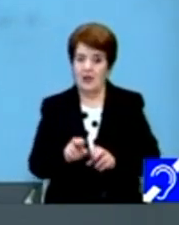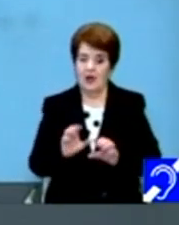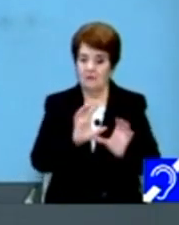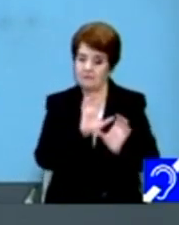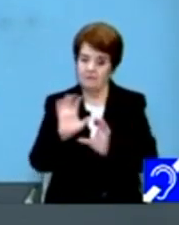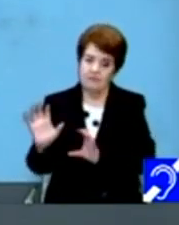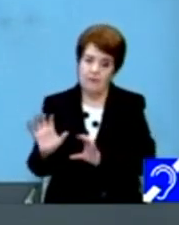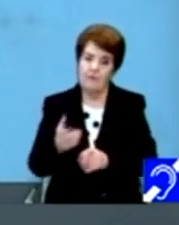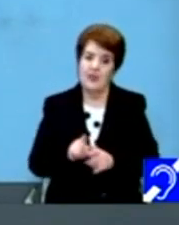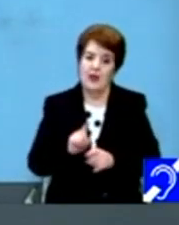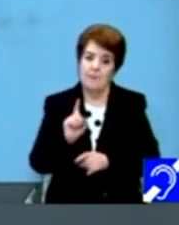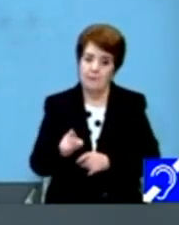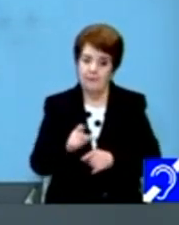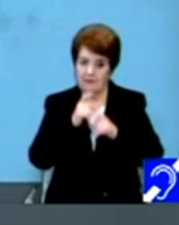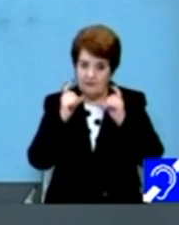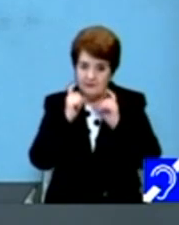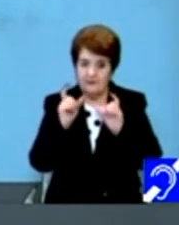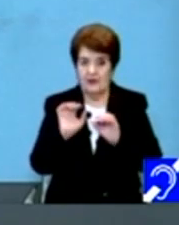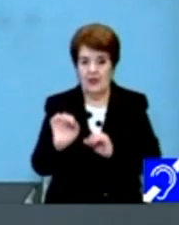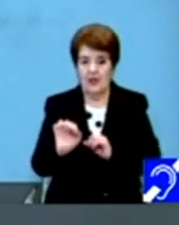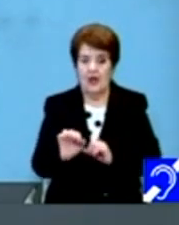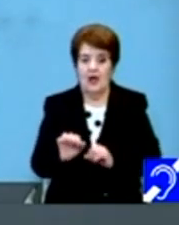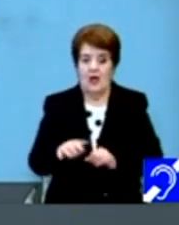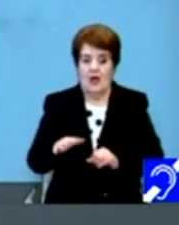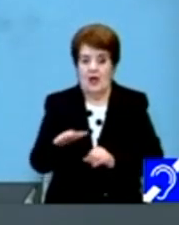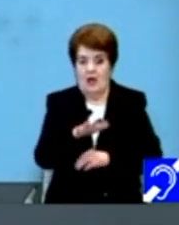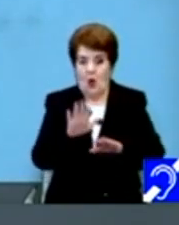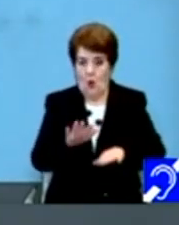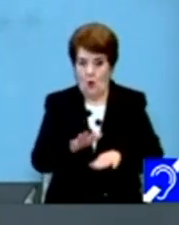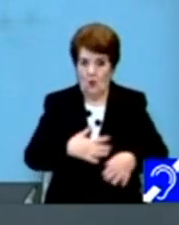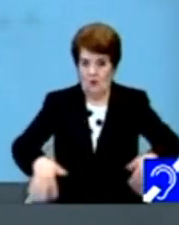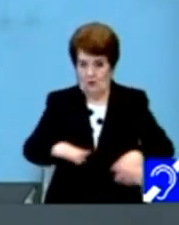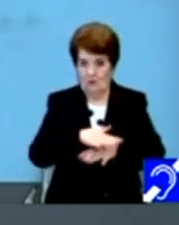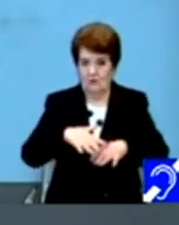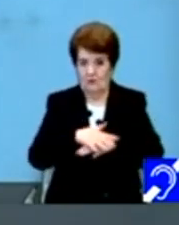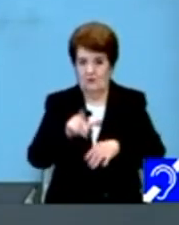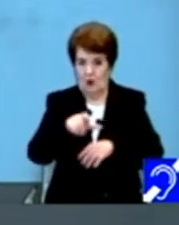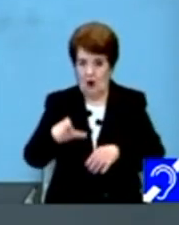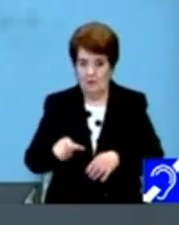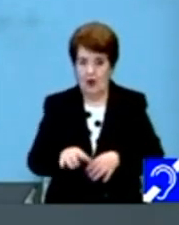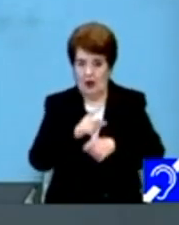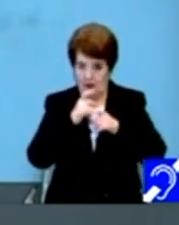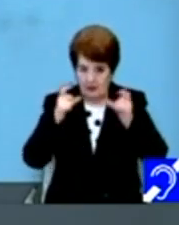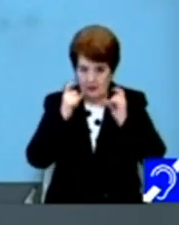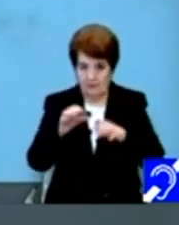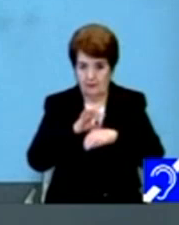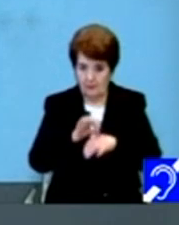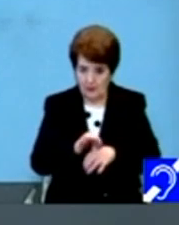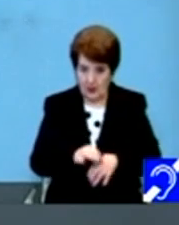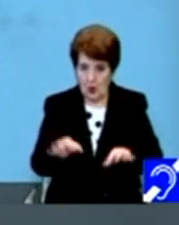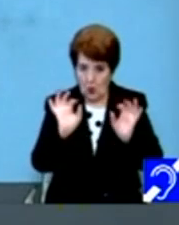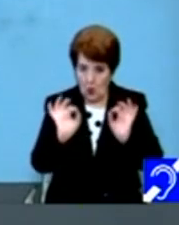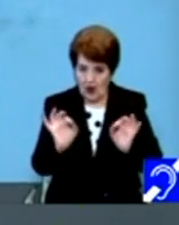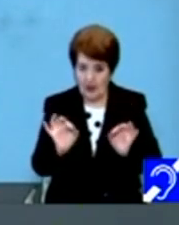protecție, prin evitarea locurilor aglomerate, prin purtarea măștii